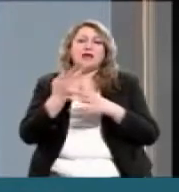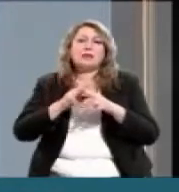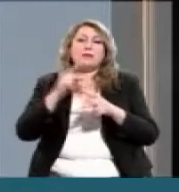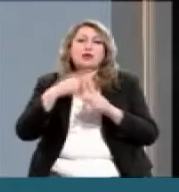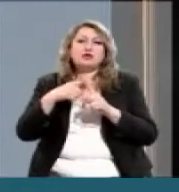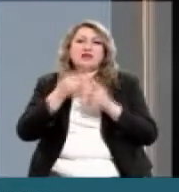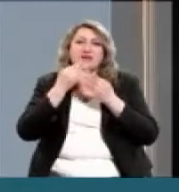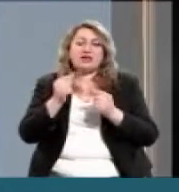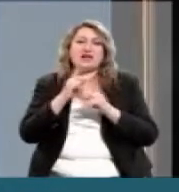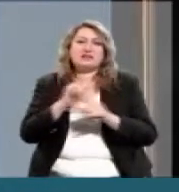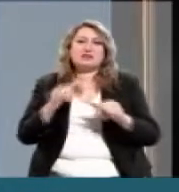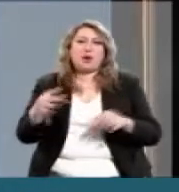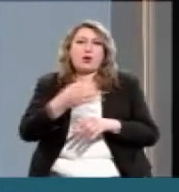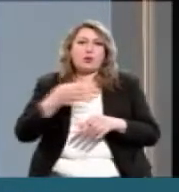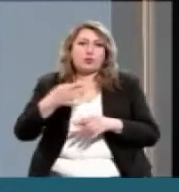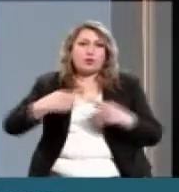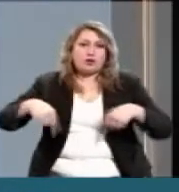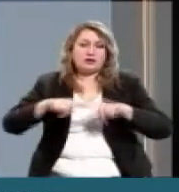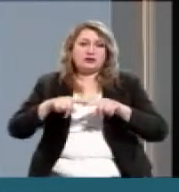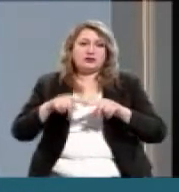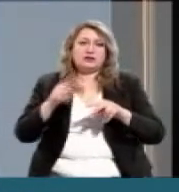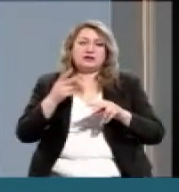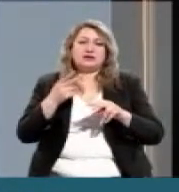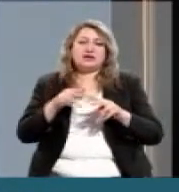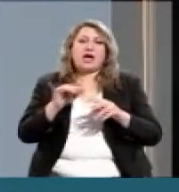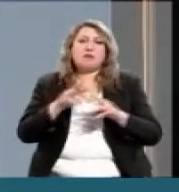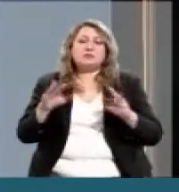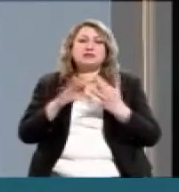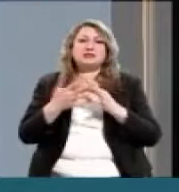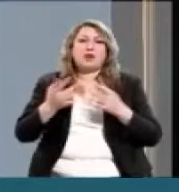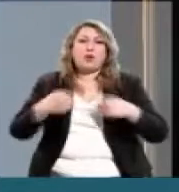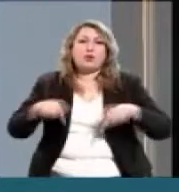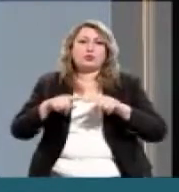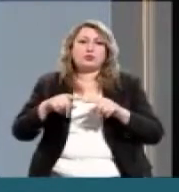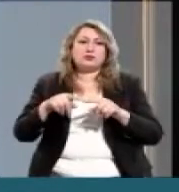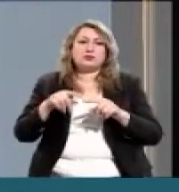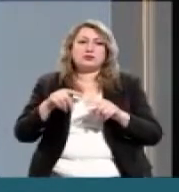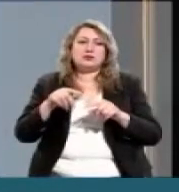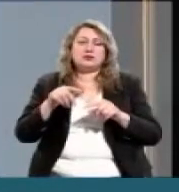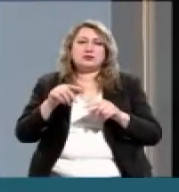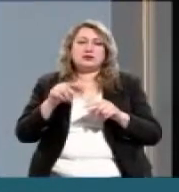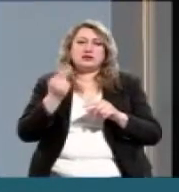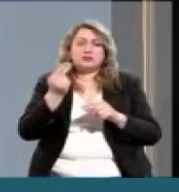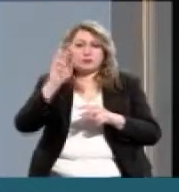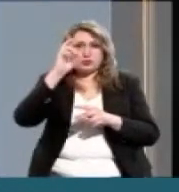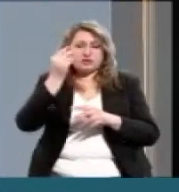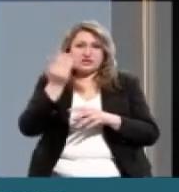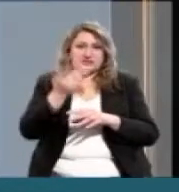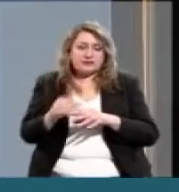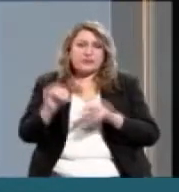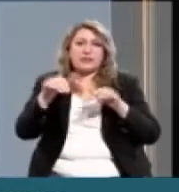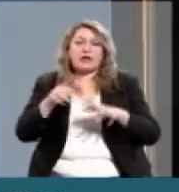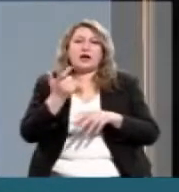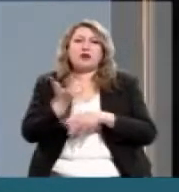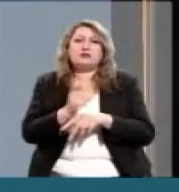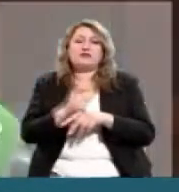влияние на динамику развития округа и позволило оперативно акимам сельского уровня перераспределять бюджетные средства на решение наиболее